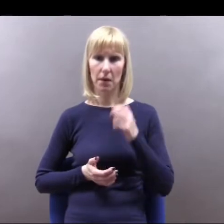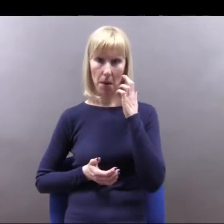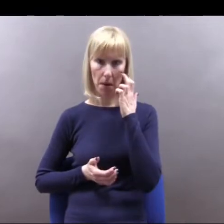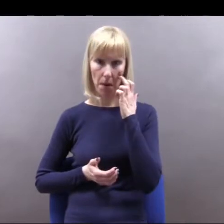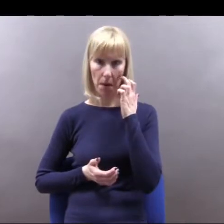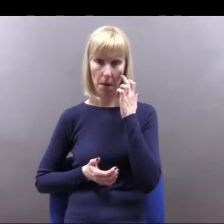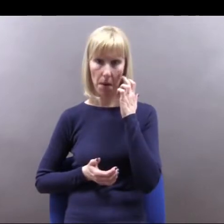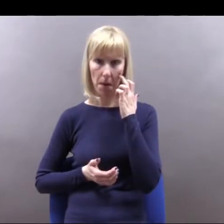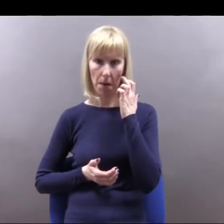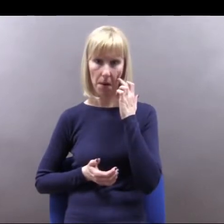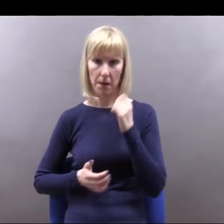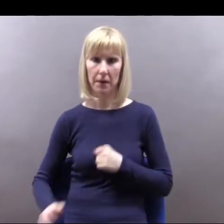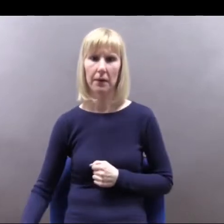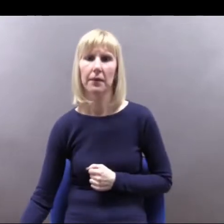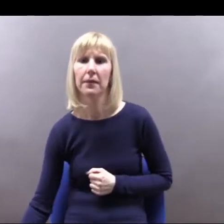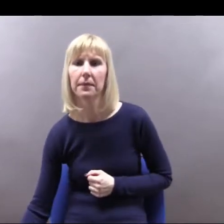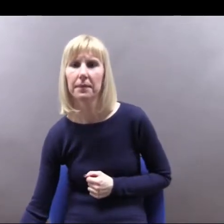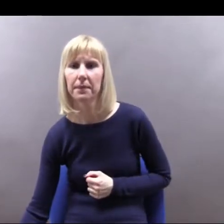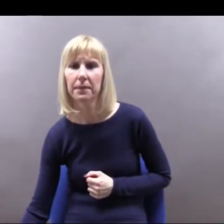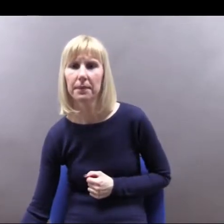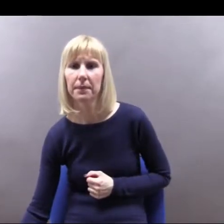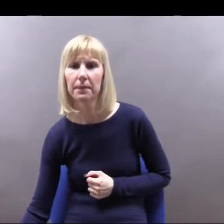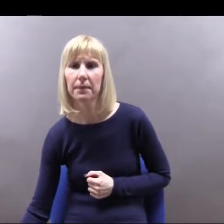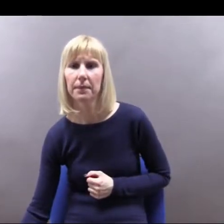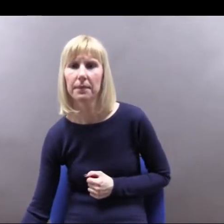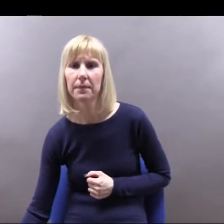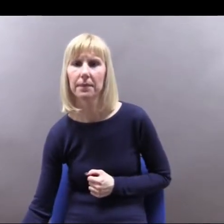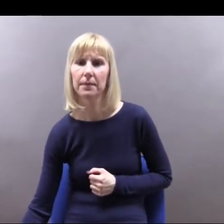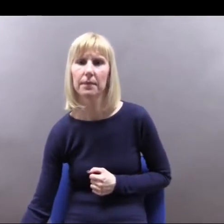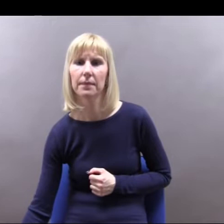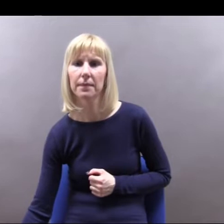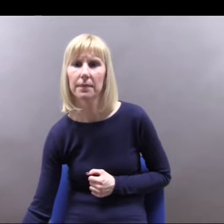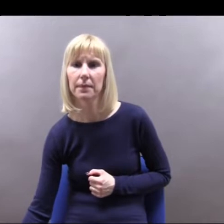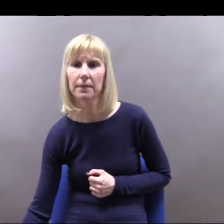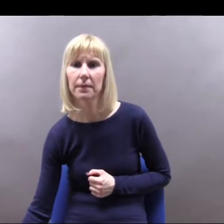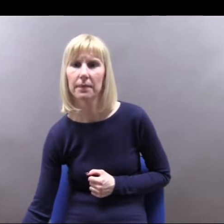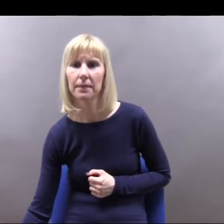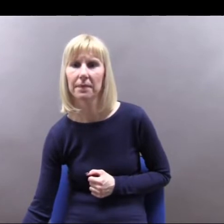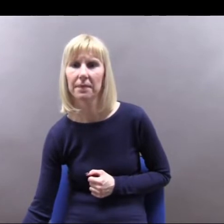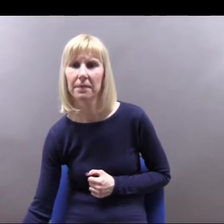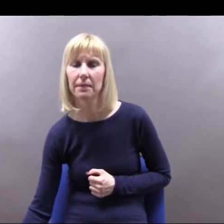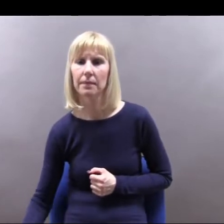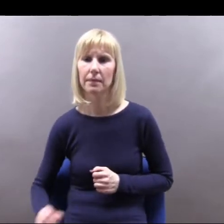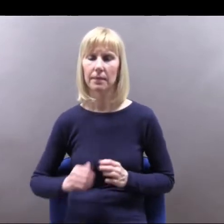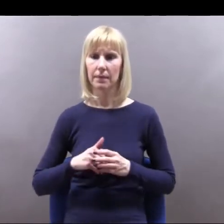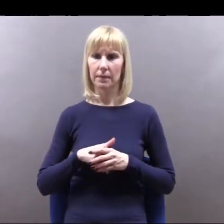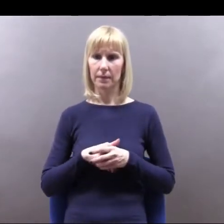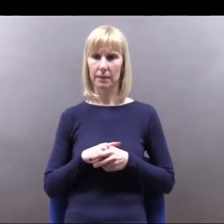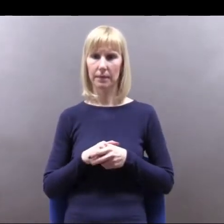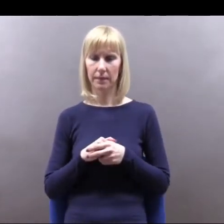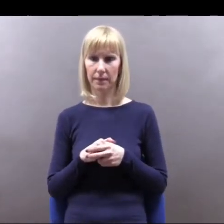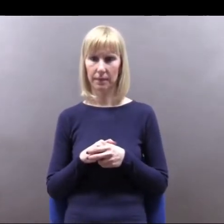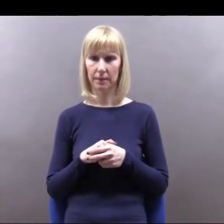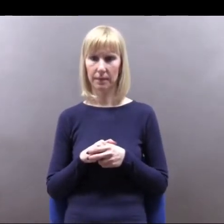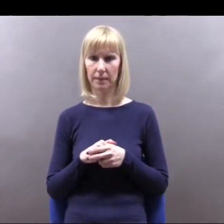Dobrze, coś mi tutaj się nie. Rozumiem, że jakiś magiczny program próbuje teraz mój język zamieniać na